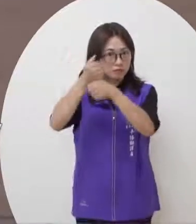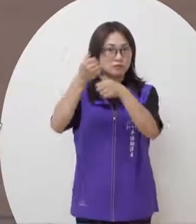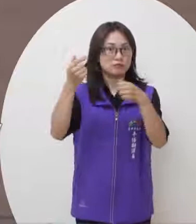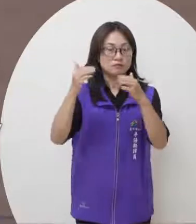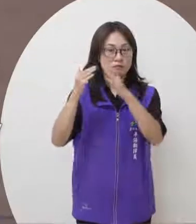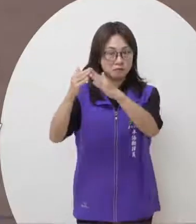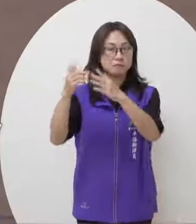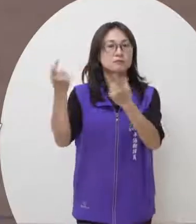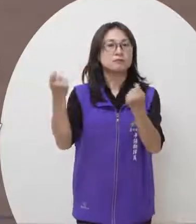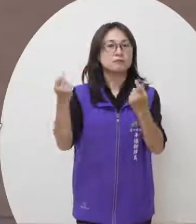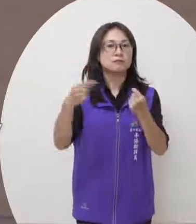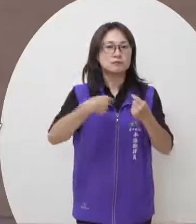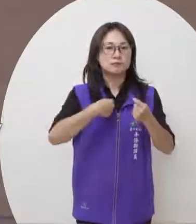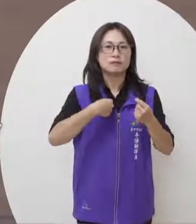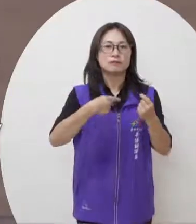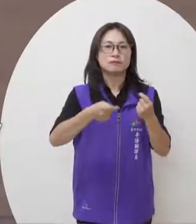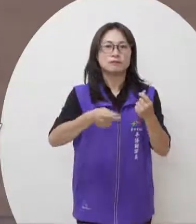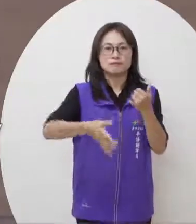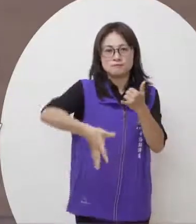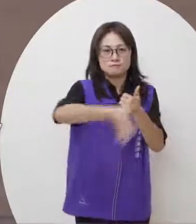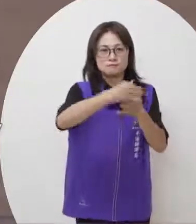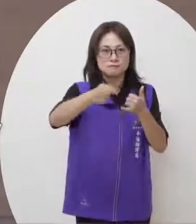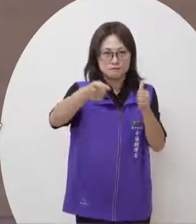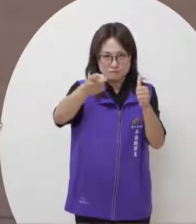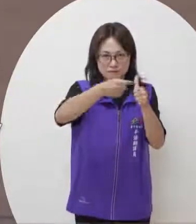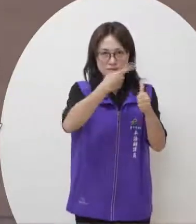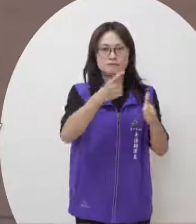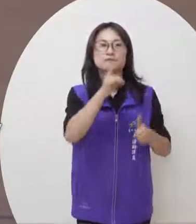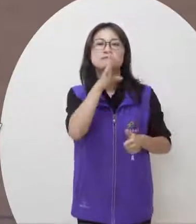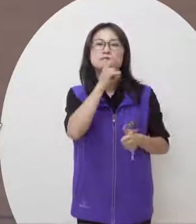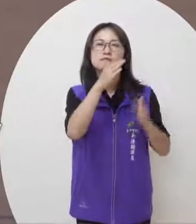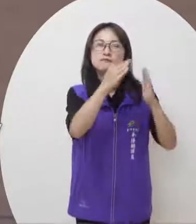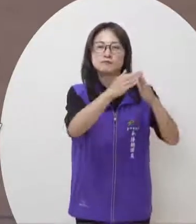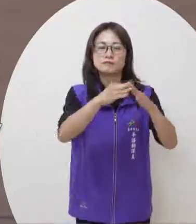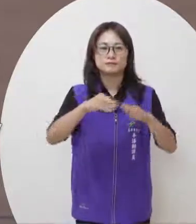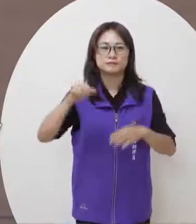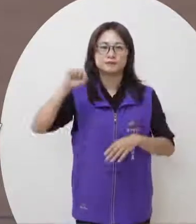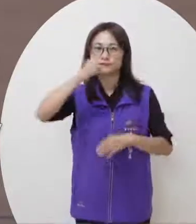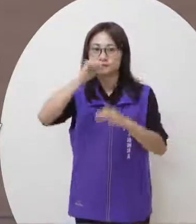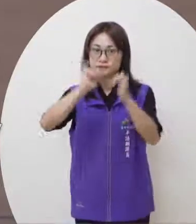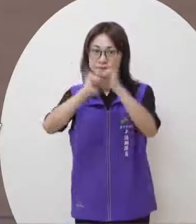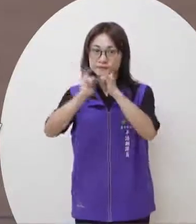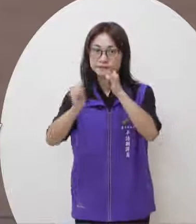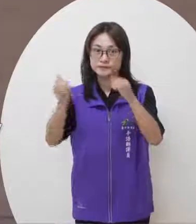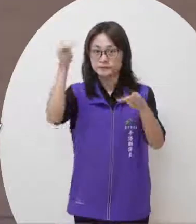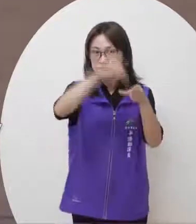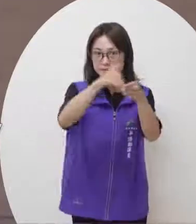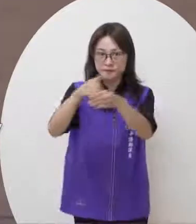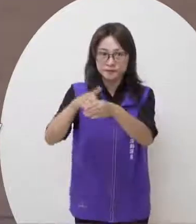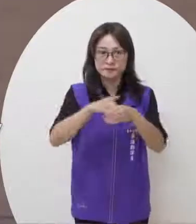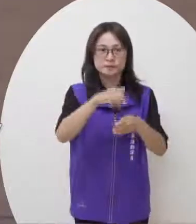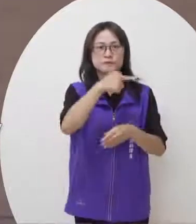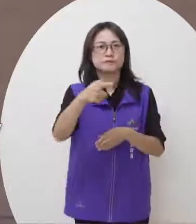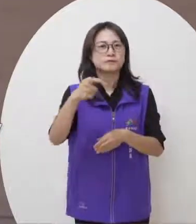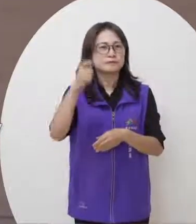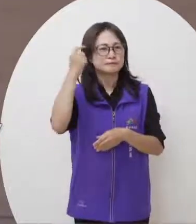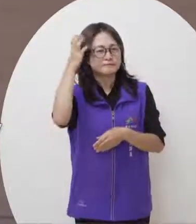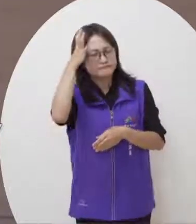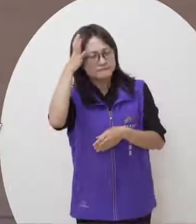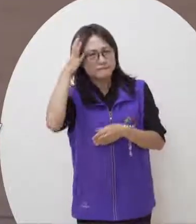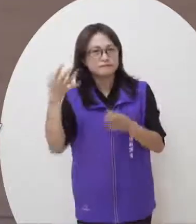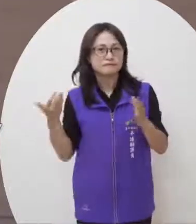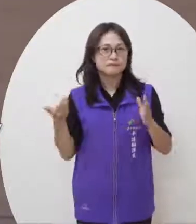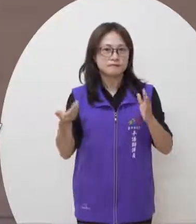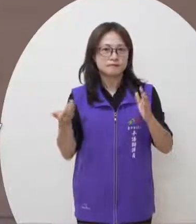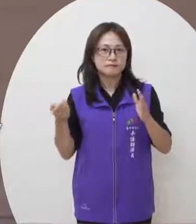一名啊，就是台中市是台湾民众票选那最喜欢移居的城市，这是第一个